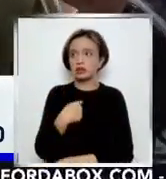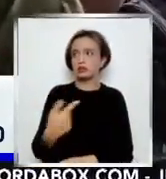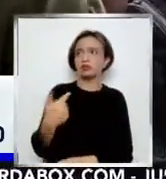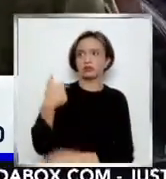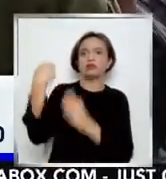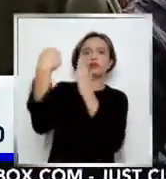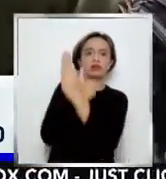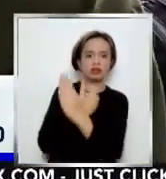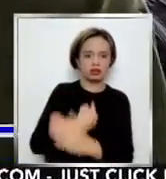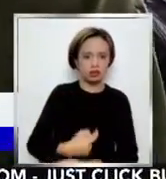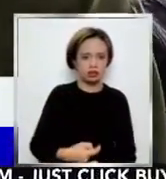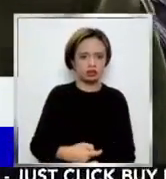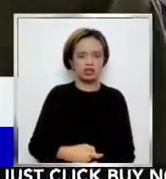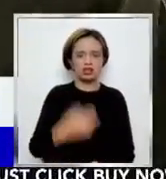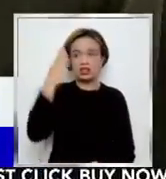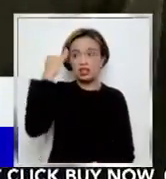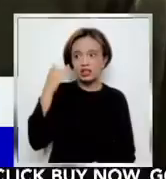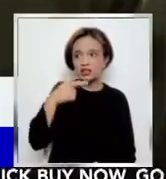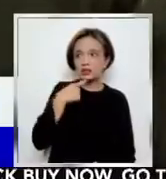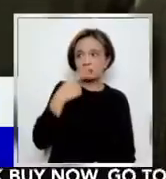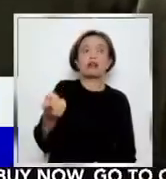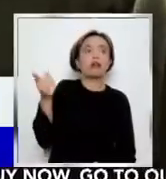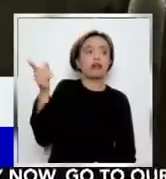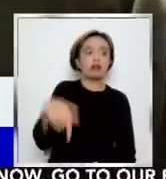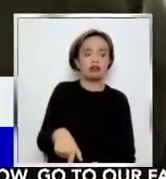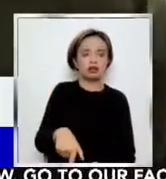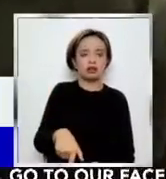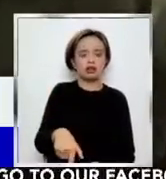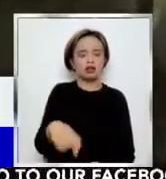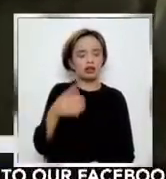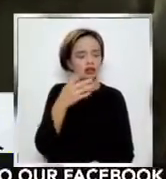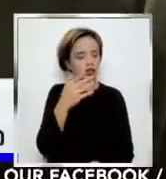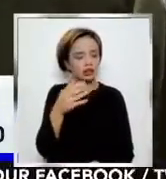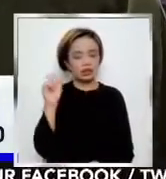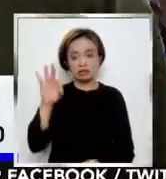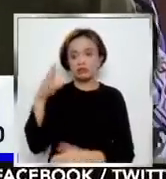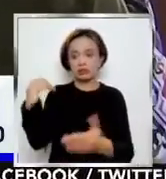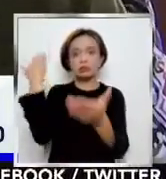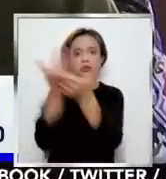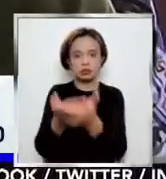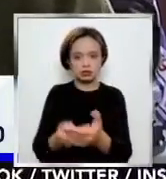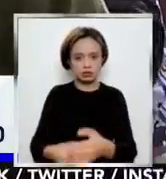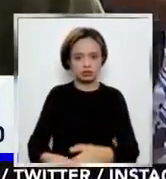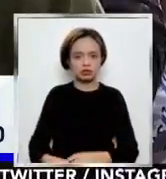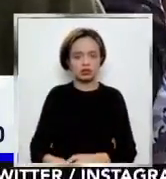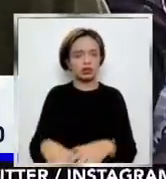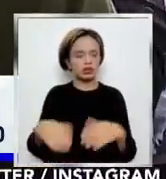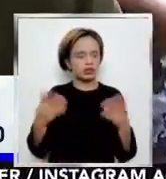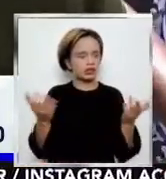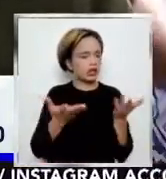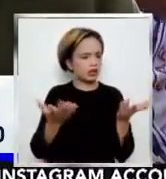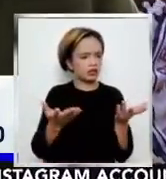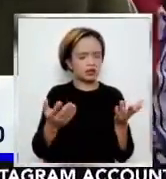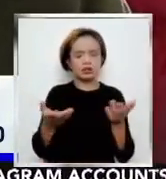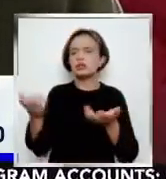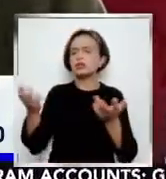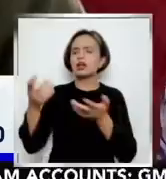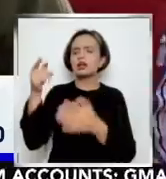Kasi sumenyas na sila eh. Na pagdating dun eh. Pagdating saan? Sa ano nila,